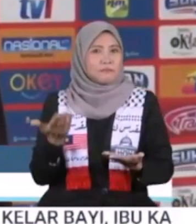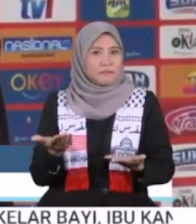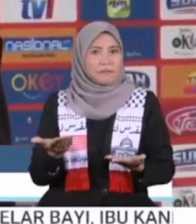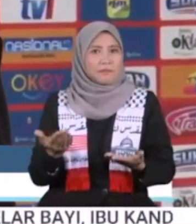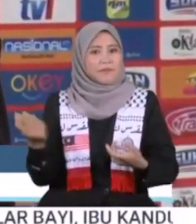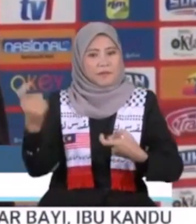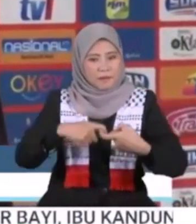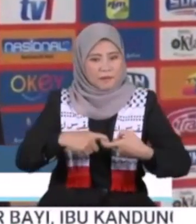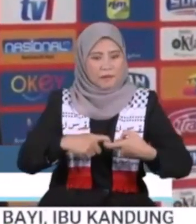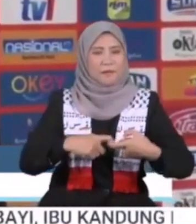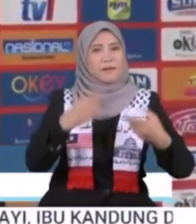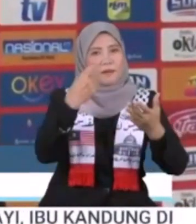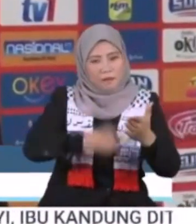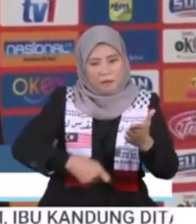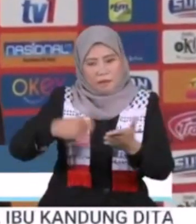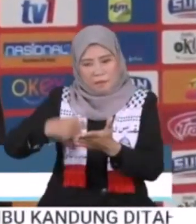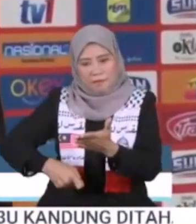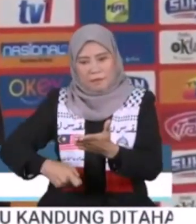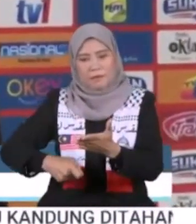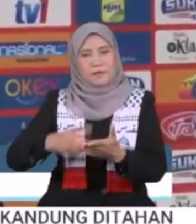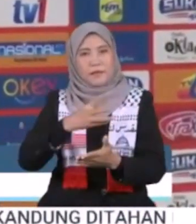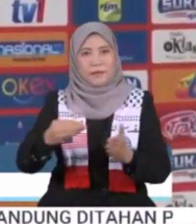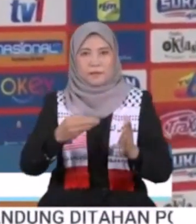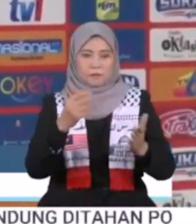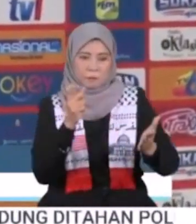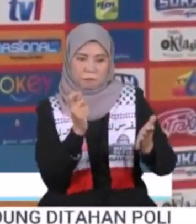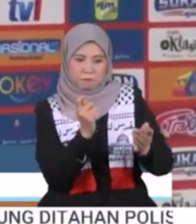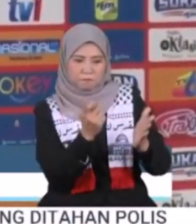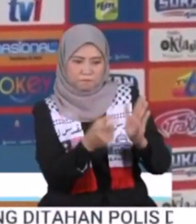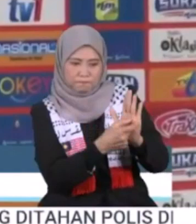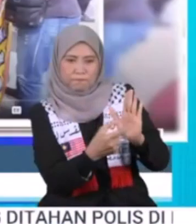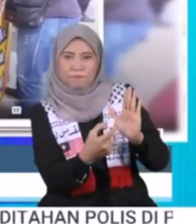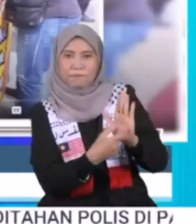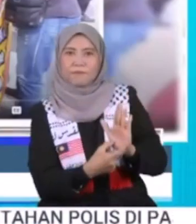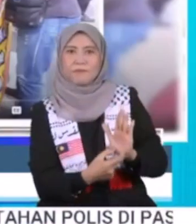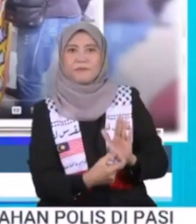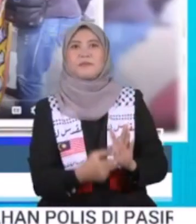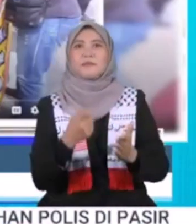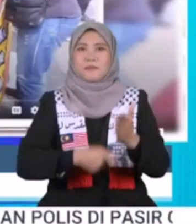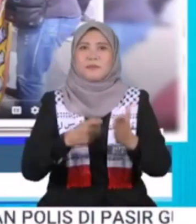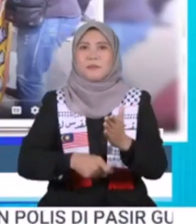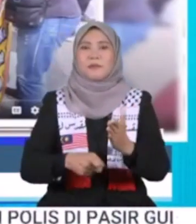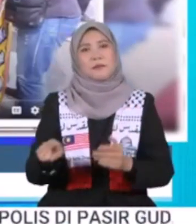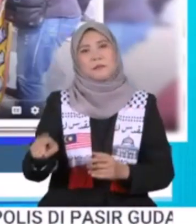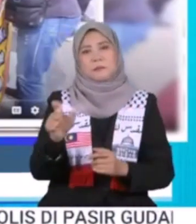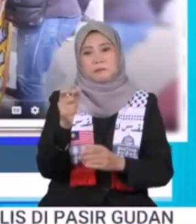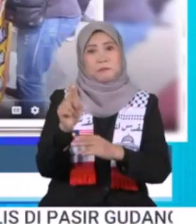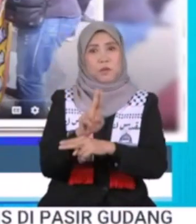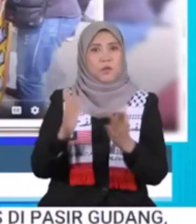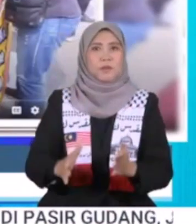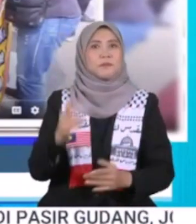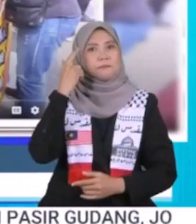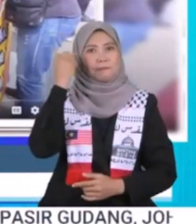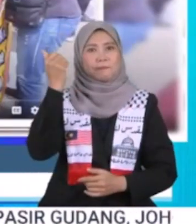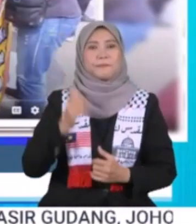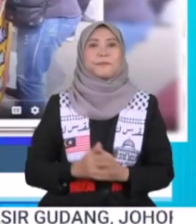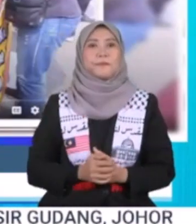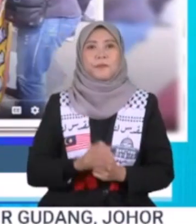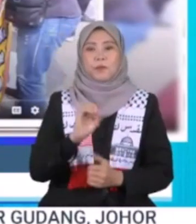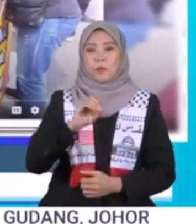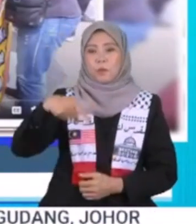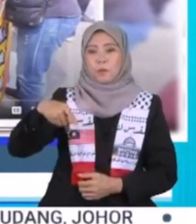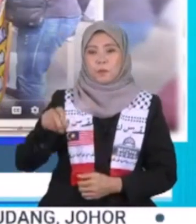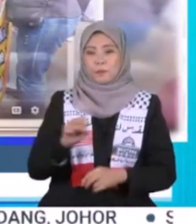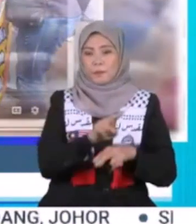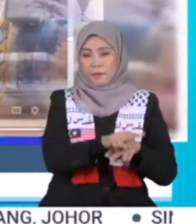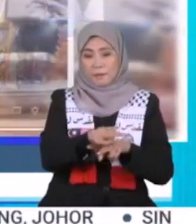tentang pergerakan harga dan juga perletakkan harga oleh peniaga-peniaga Ops pantau 2024